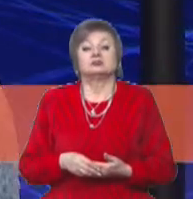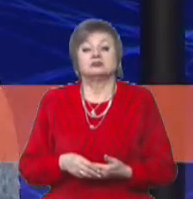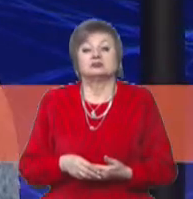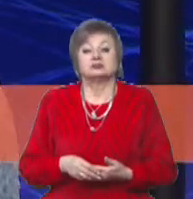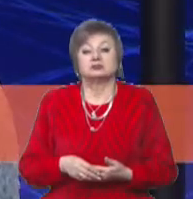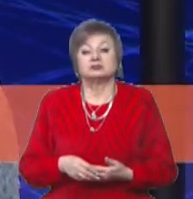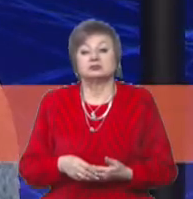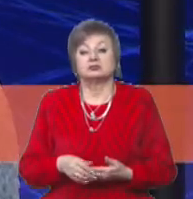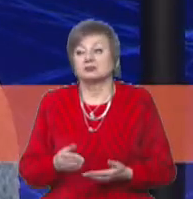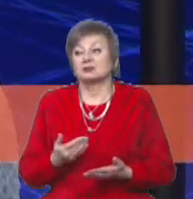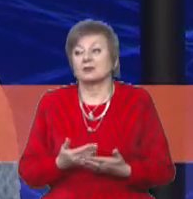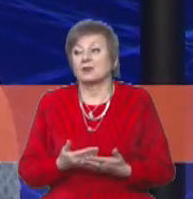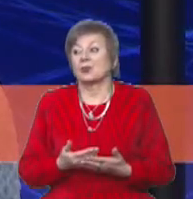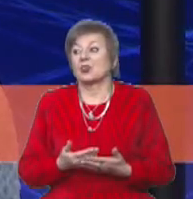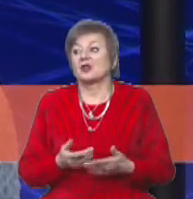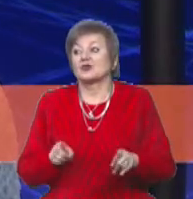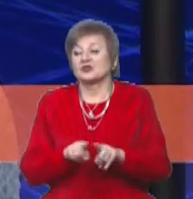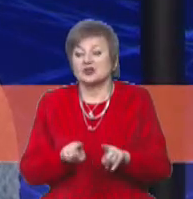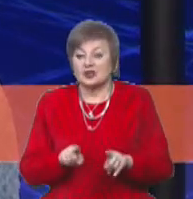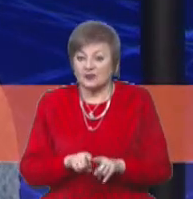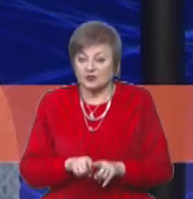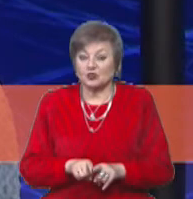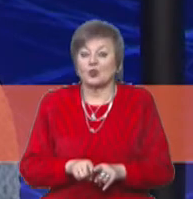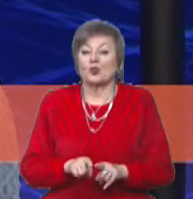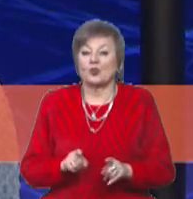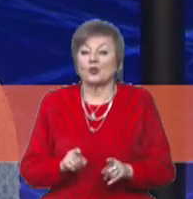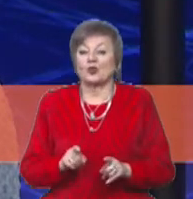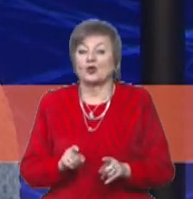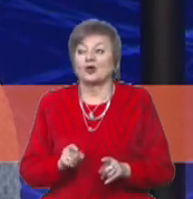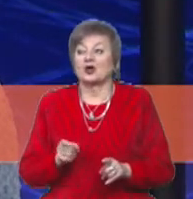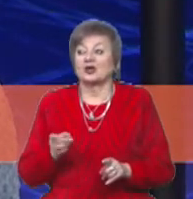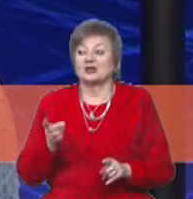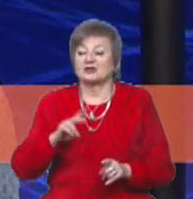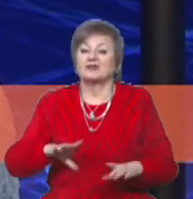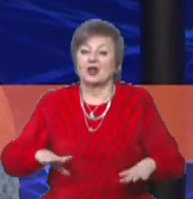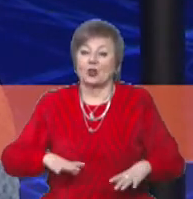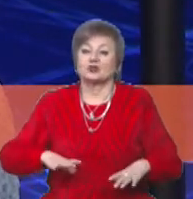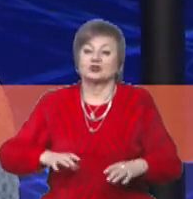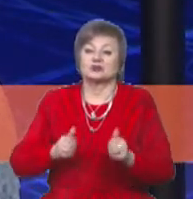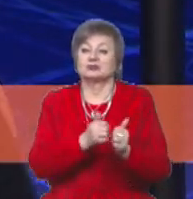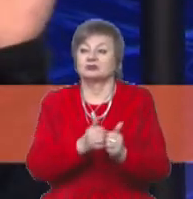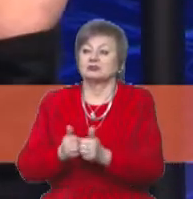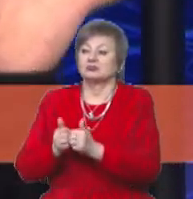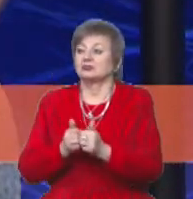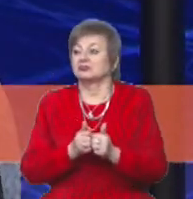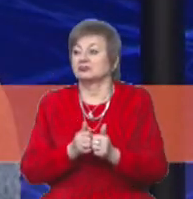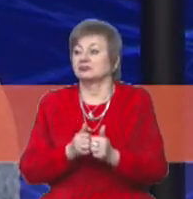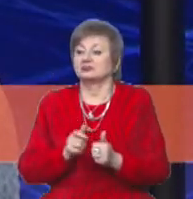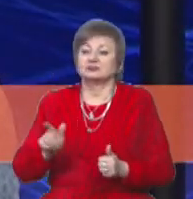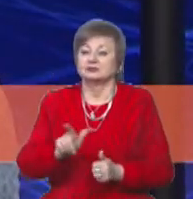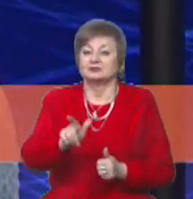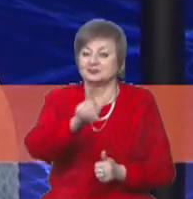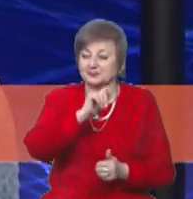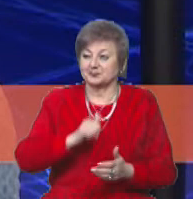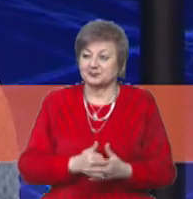возникла якась дружба між ними, і там, потім там дивишся, так по території ходять, Пателла і рядом Гран Мерсі. Гран Мерсі пішла, Пателла за нею